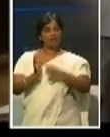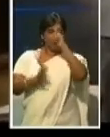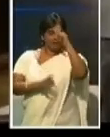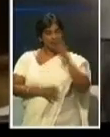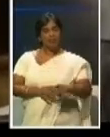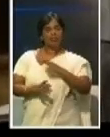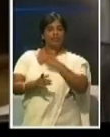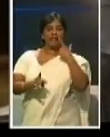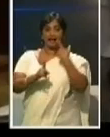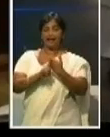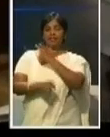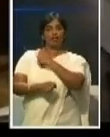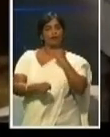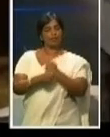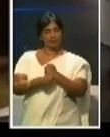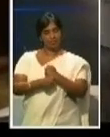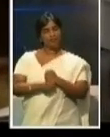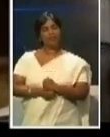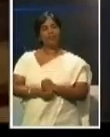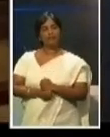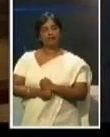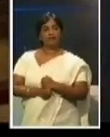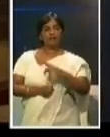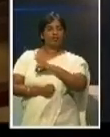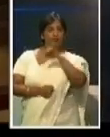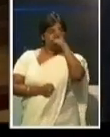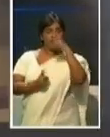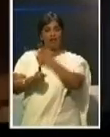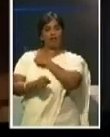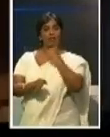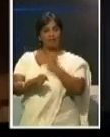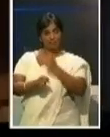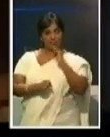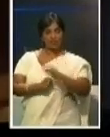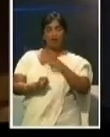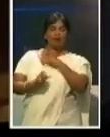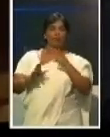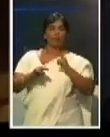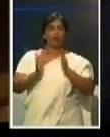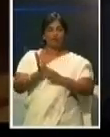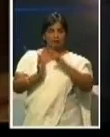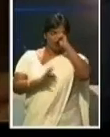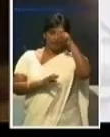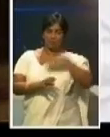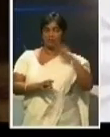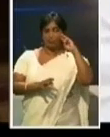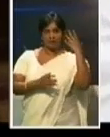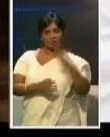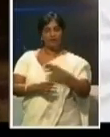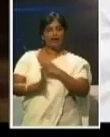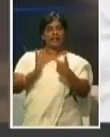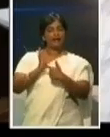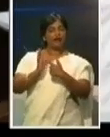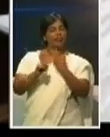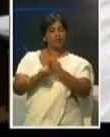මහතා මධ්‍යම පළාතේ ආණ්ඩුකාරවරයායි. වයඹ පළාත් ආණ්ඩුකාරවරයා ලෙස ඒ.ජේ.එම්. මුසම්මිල් මහතා දිවුරුම් දුන්නා.